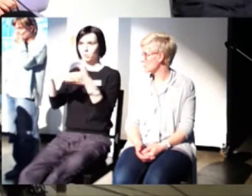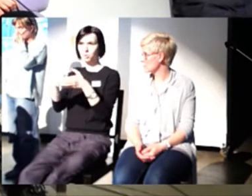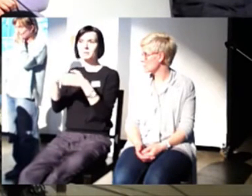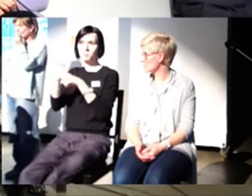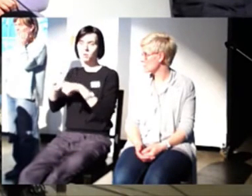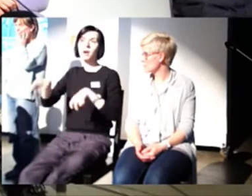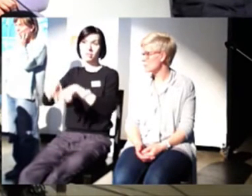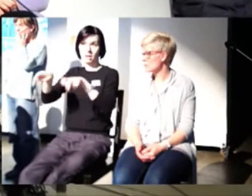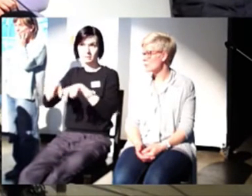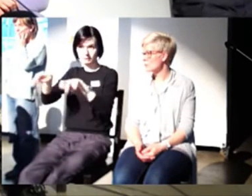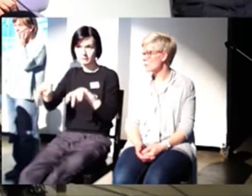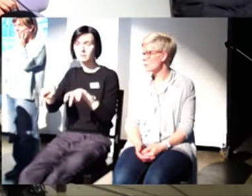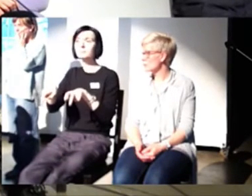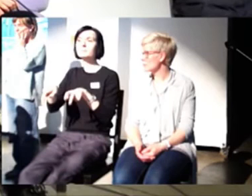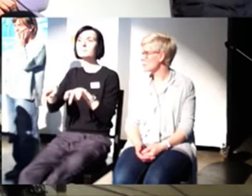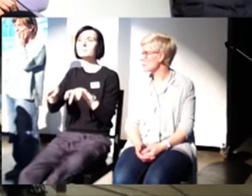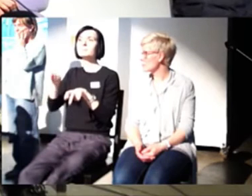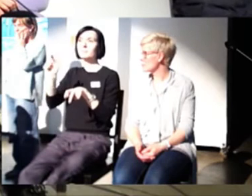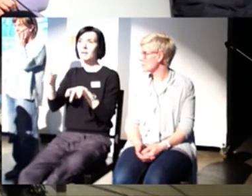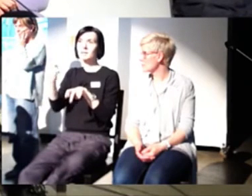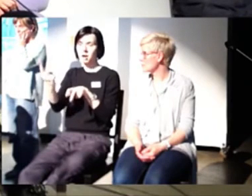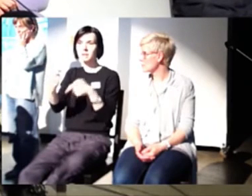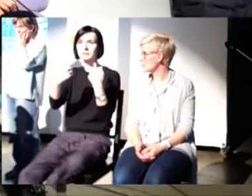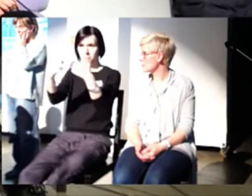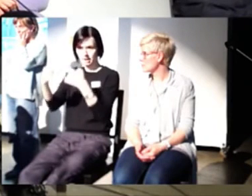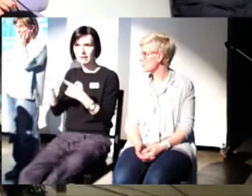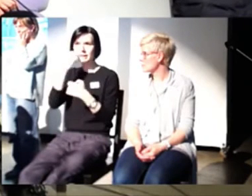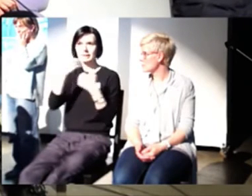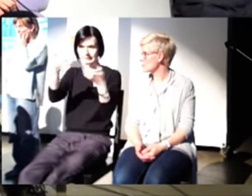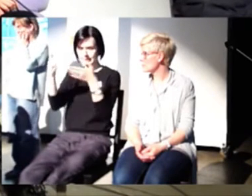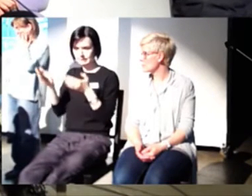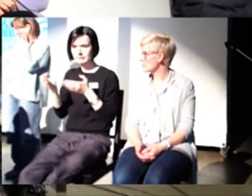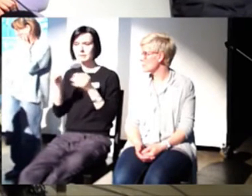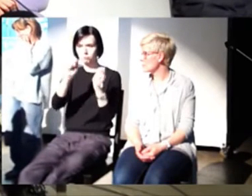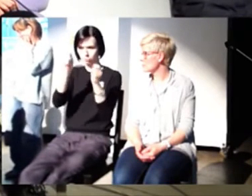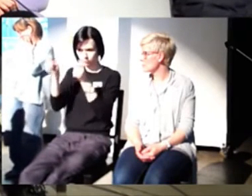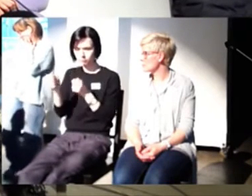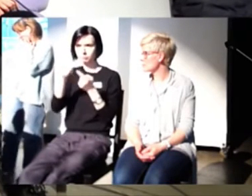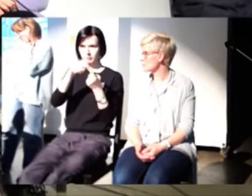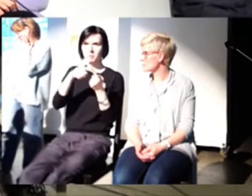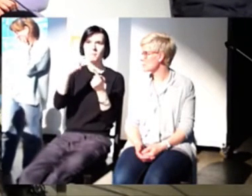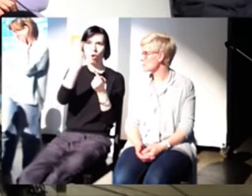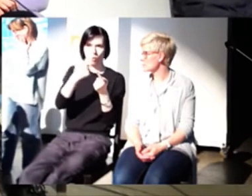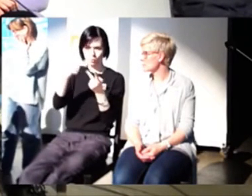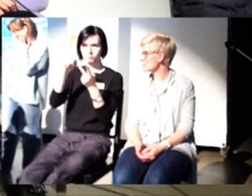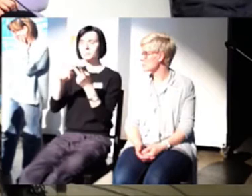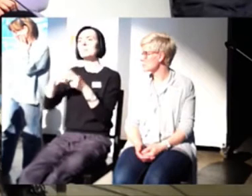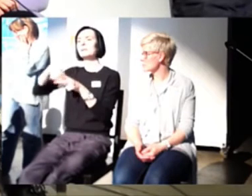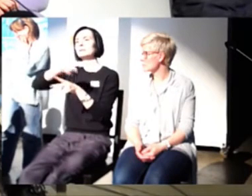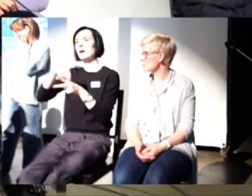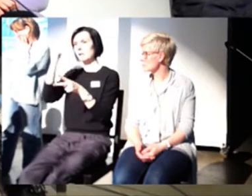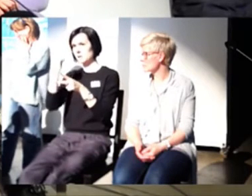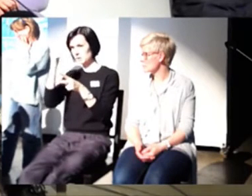hän oli siis kahdessakin residenssissä, toinen oli Oulussa ja toinen oli juurikin tämä Saaren kartano. Hän totesi Saaren kartanosta, että